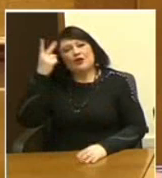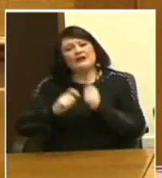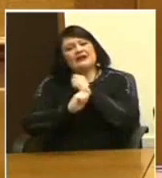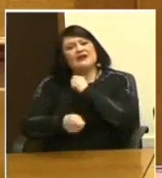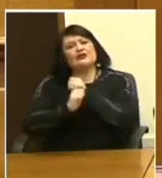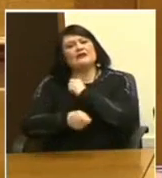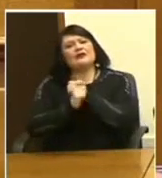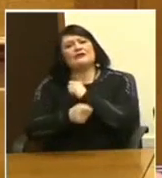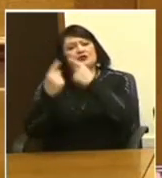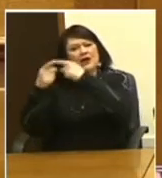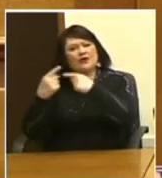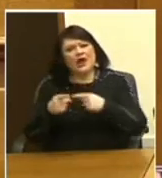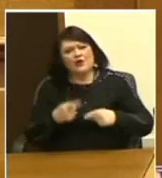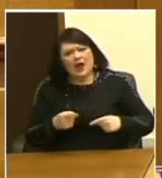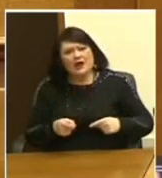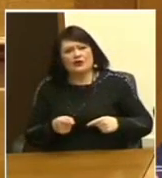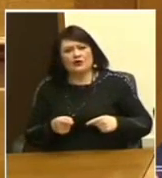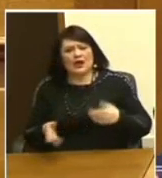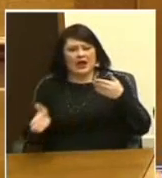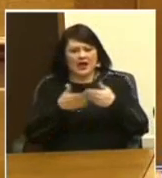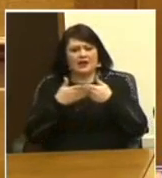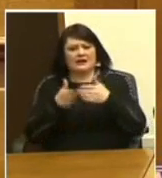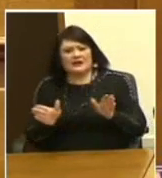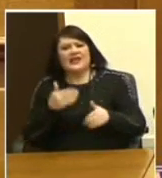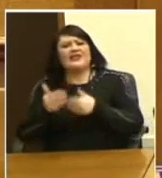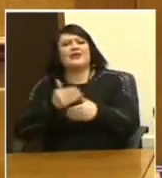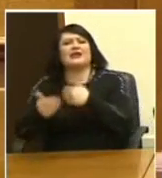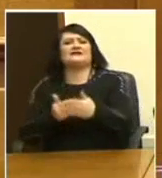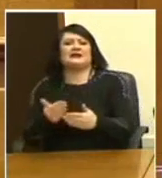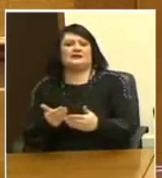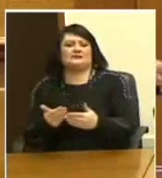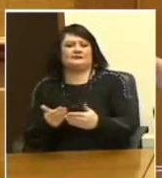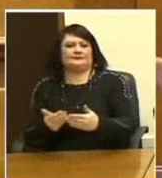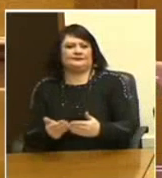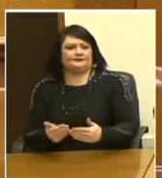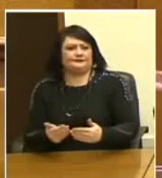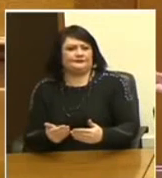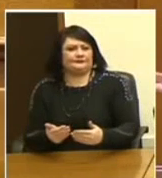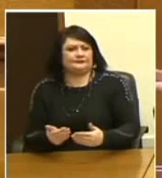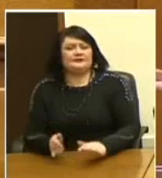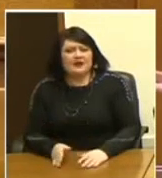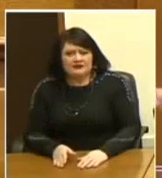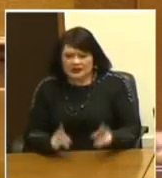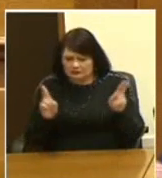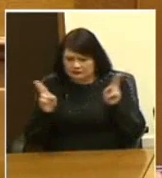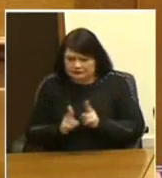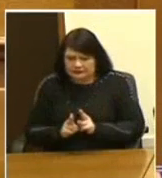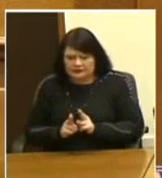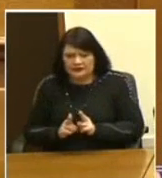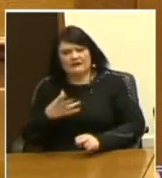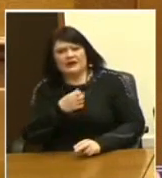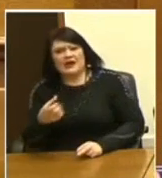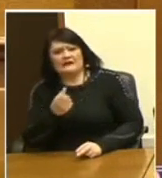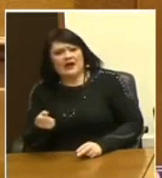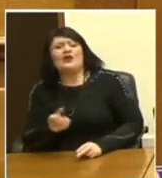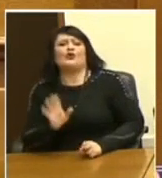στο άνοιγμα των κεφαλαίων και στο κλείσιμο των κεφαλαίων της διαδικασίας αυτής, τα οποία πουθενά δεν περιορίζονται από τη Συμφωνία